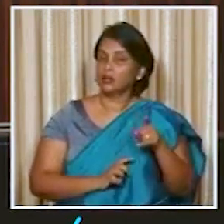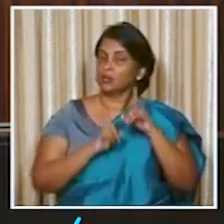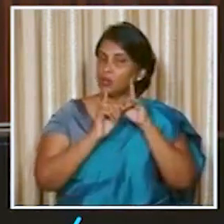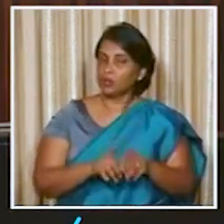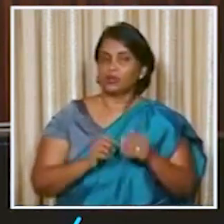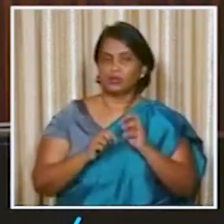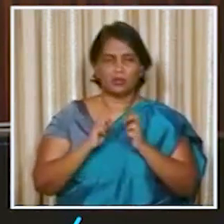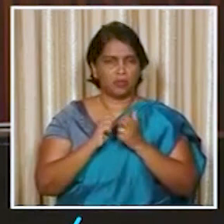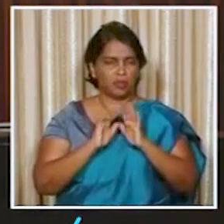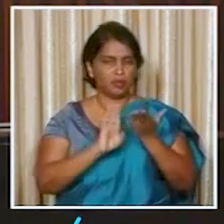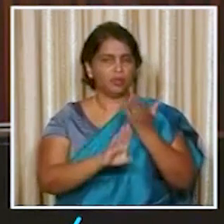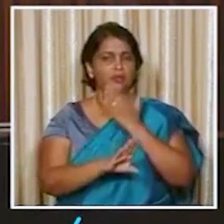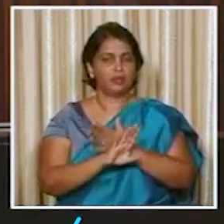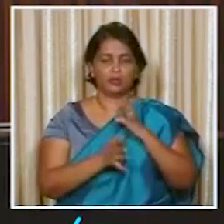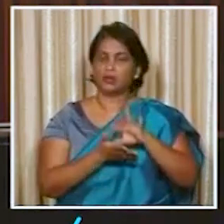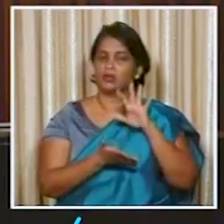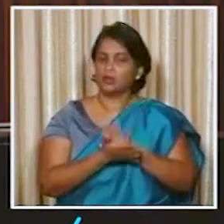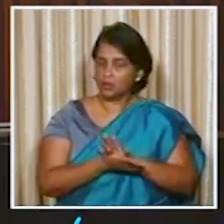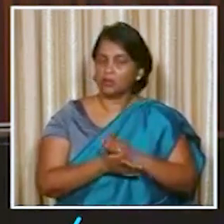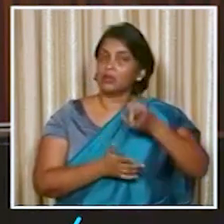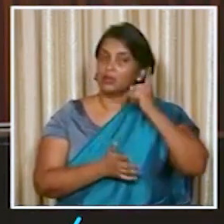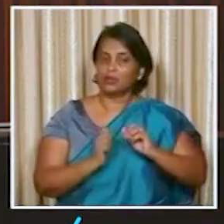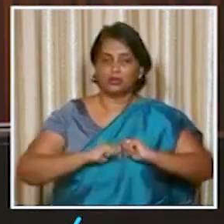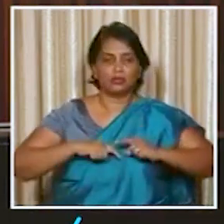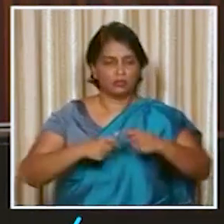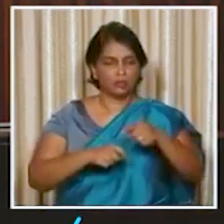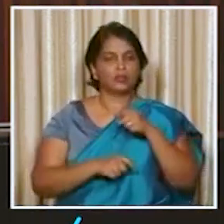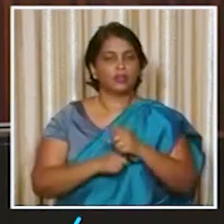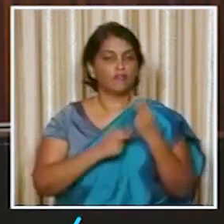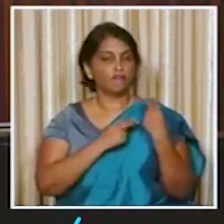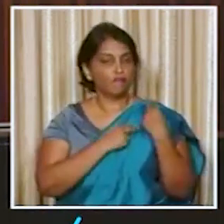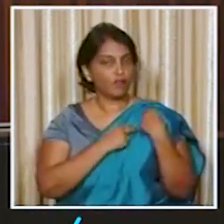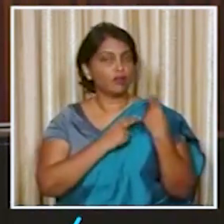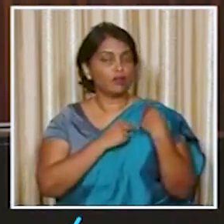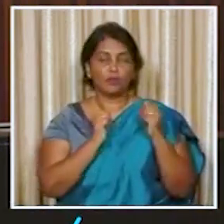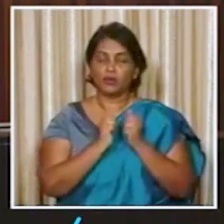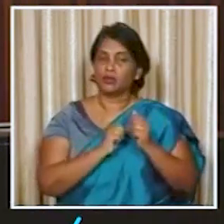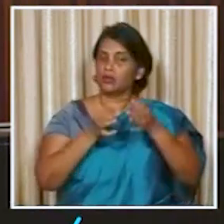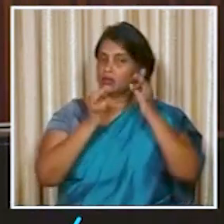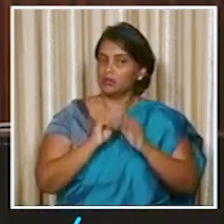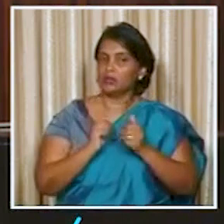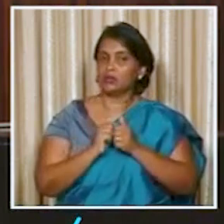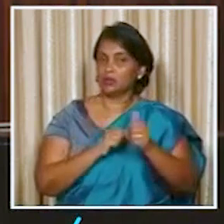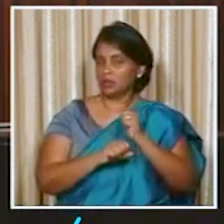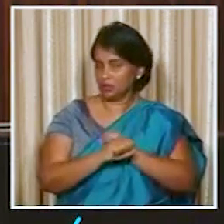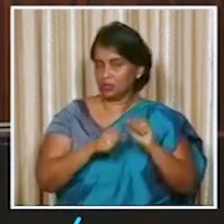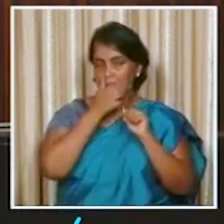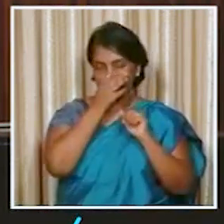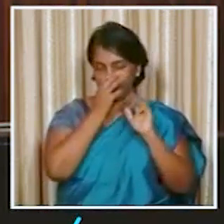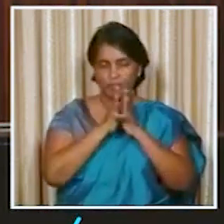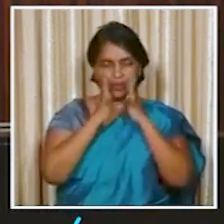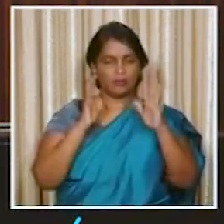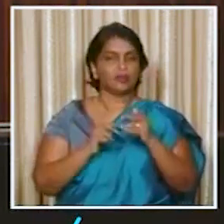මගින් සිද්ධියක් ඇතිවීමට ප්‍රථම තීරණ ගැනීම, තීරණ ක්‍රියාත්මක කිරීම, වගකීම හා රාජකාරී නියමාකාරයෙන් සිදු නොකිරීම,